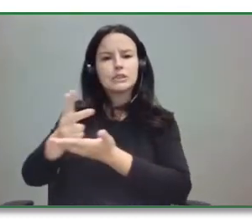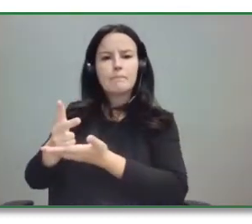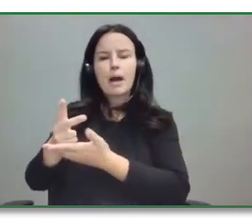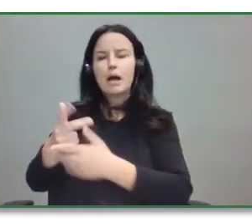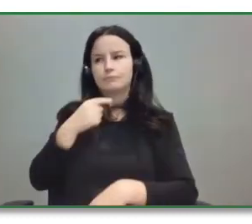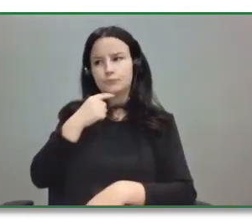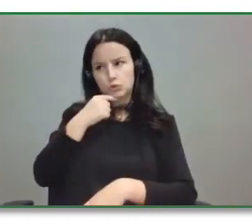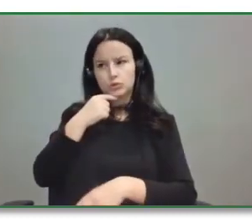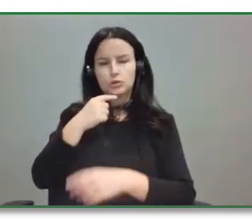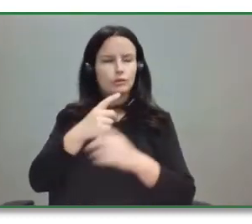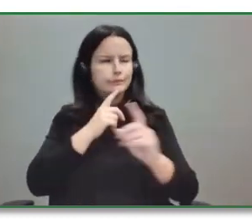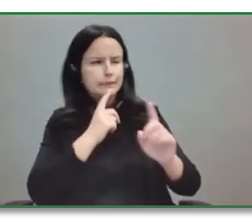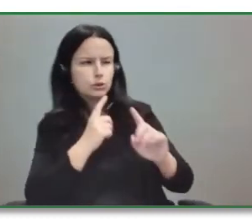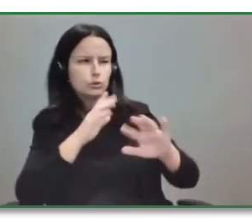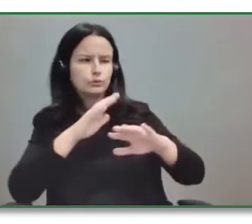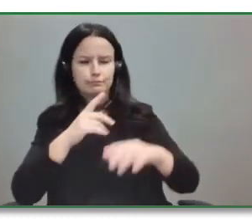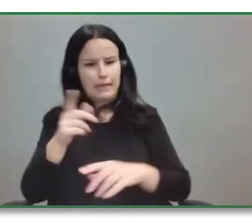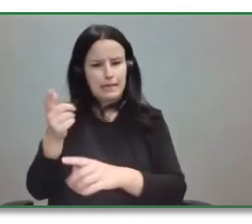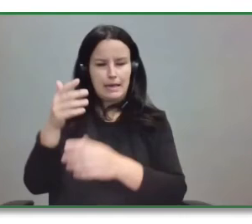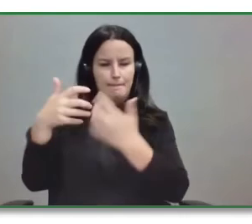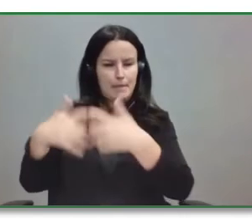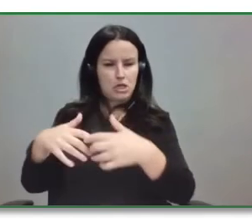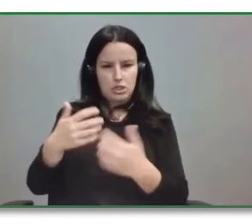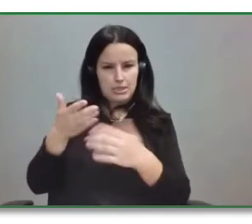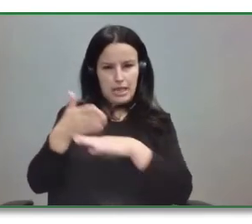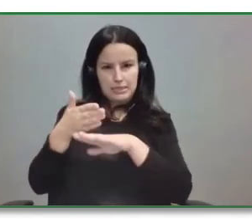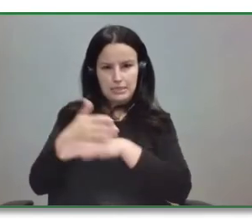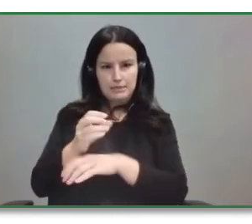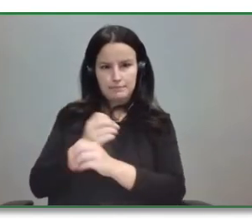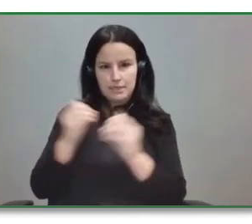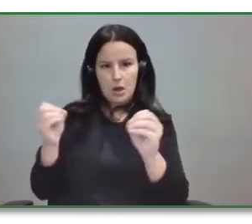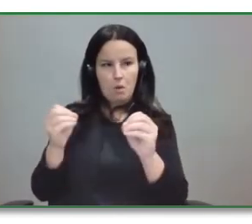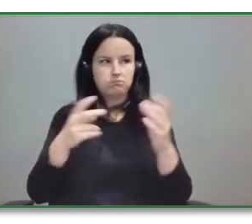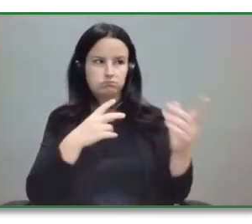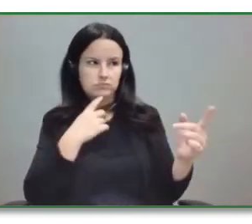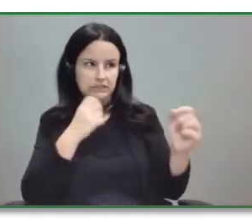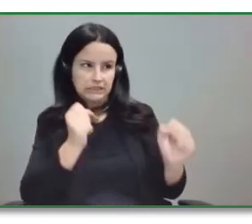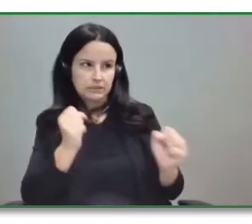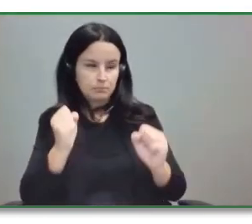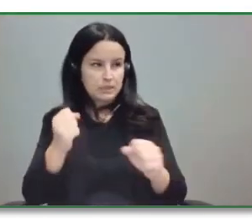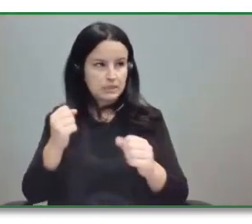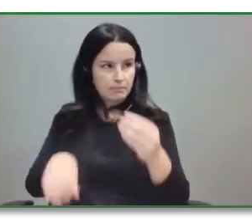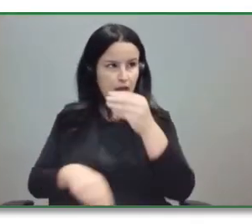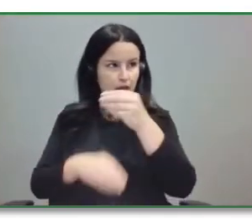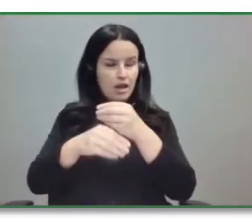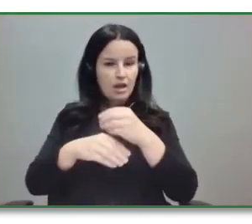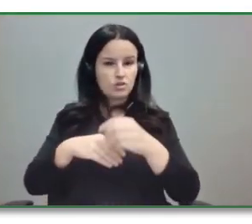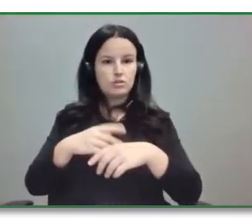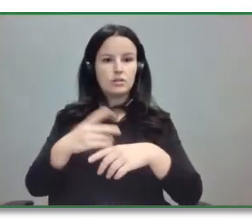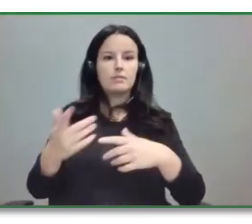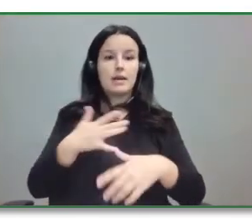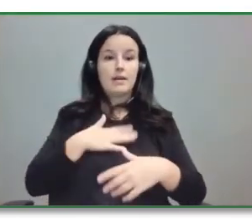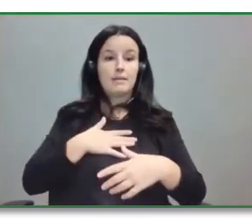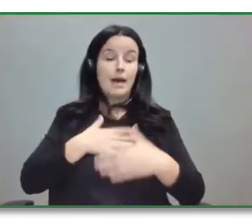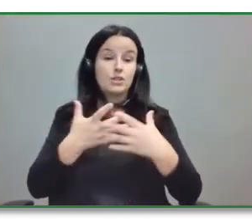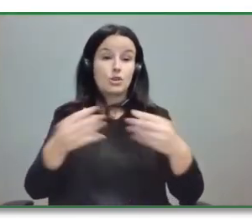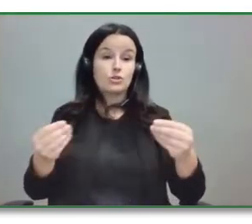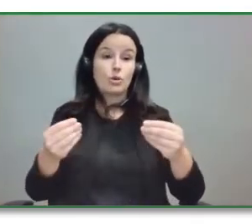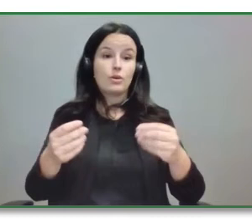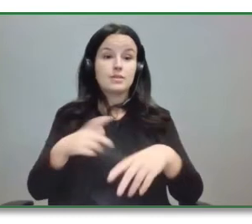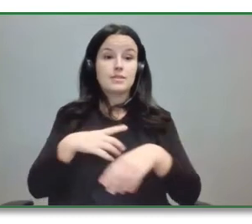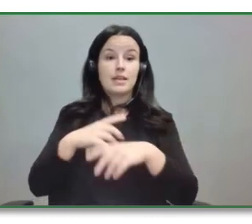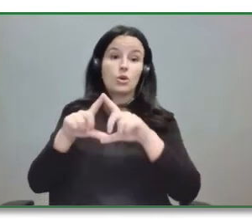eux d'une possibilité d'installer une machine accessible. Ma solution personnelle a été d'acheter une carte de membre du